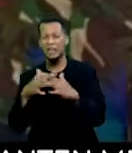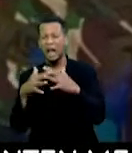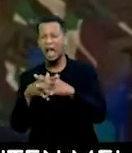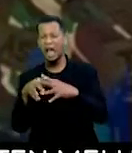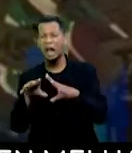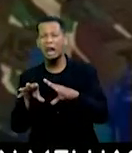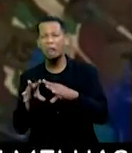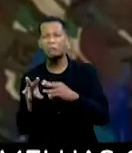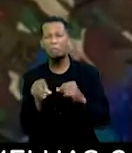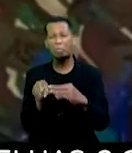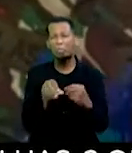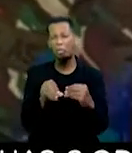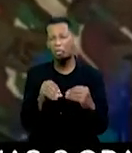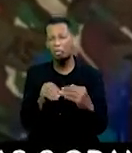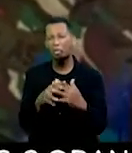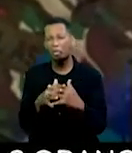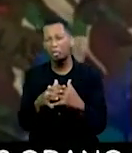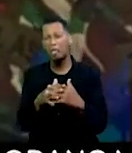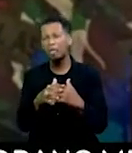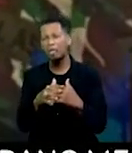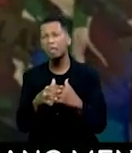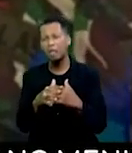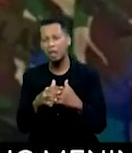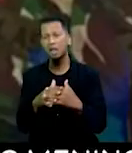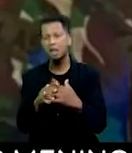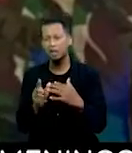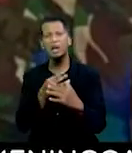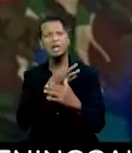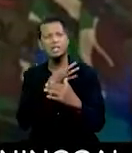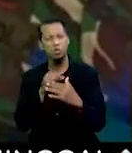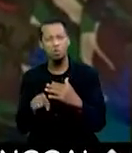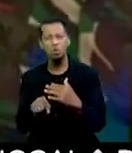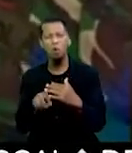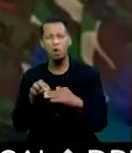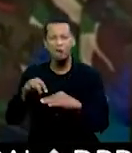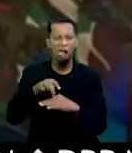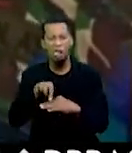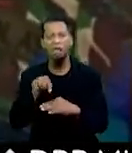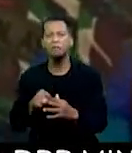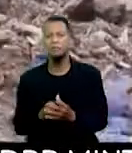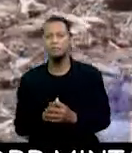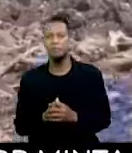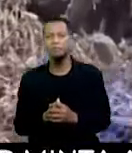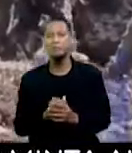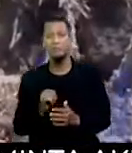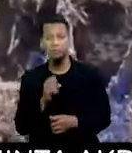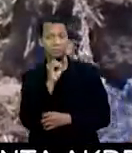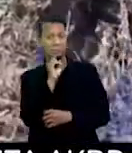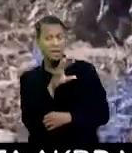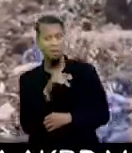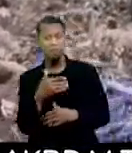longsornya memang masih tinggi sehingga kami perintahkan udah lanjutkan besok.